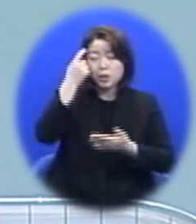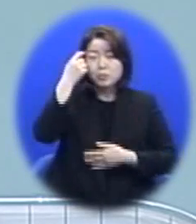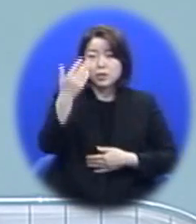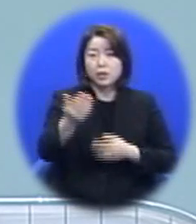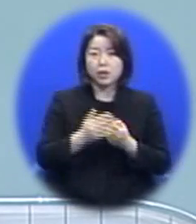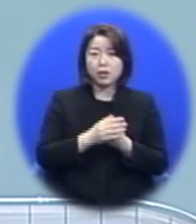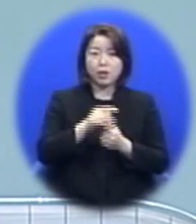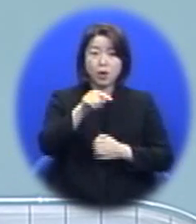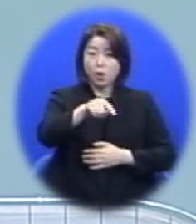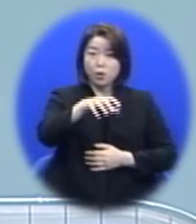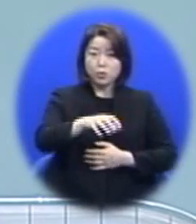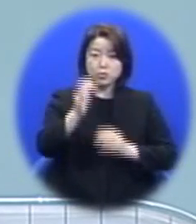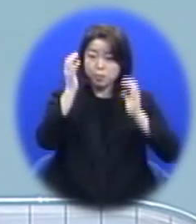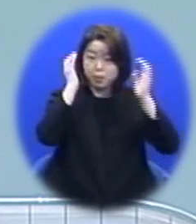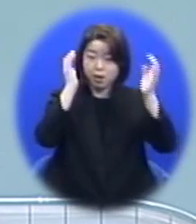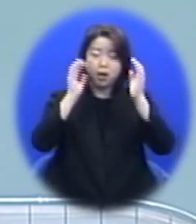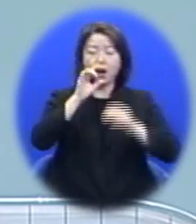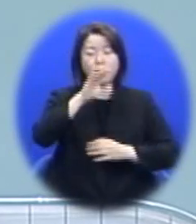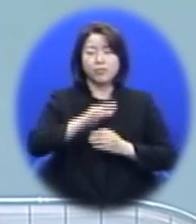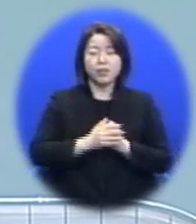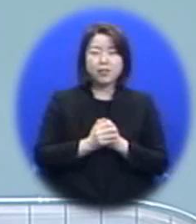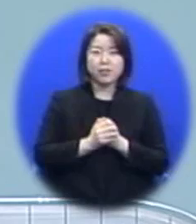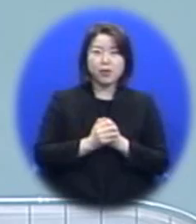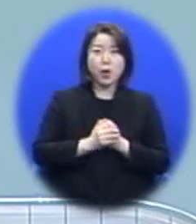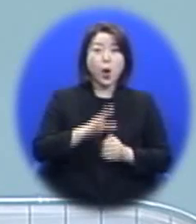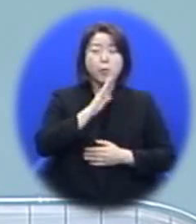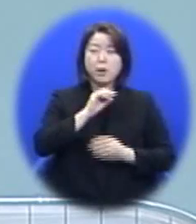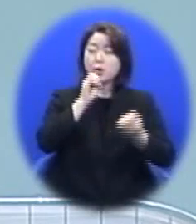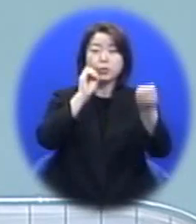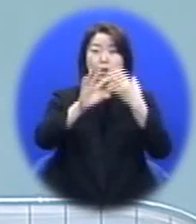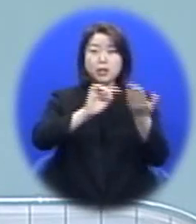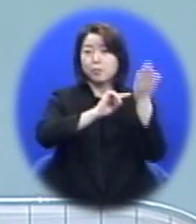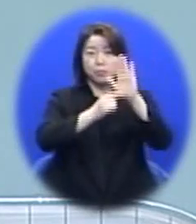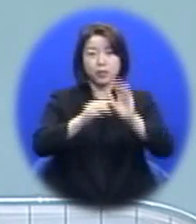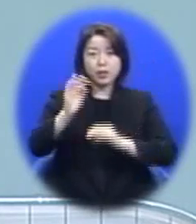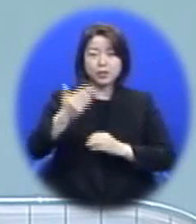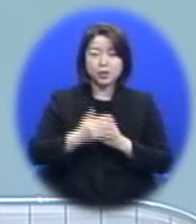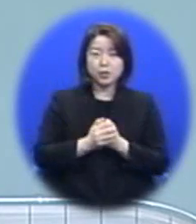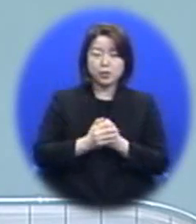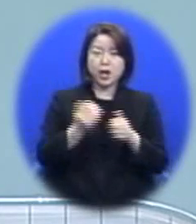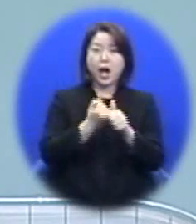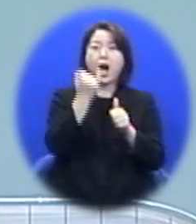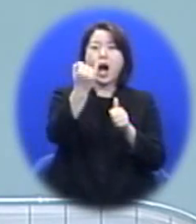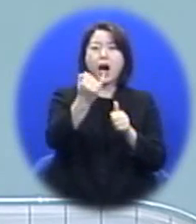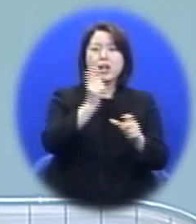여기서 헷갈리면 안 됩니다. 바로 대답이 나와야 돼요. 아내가 더